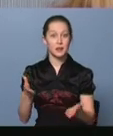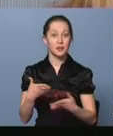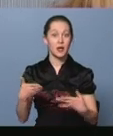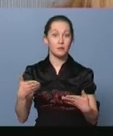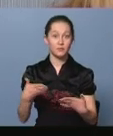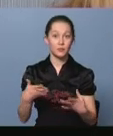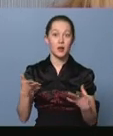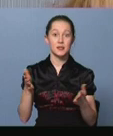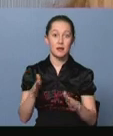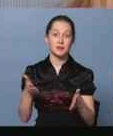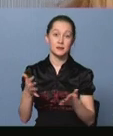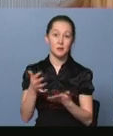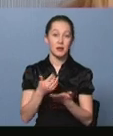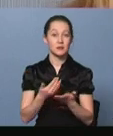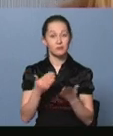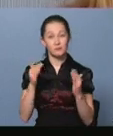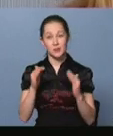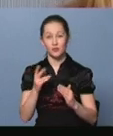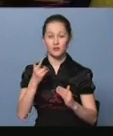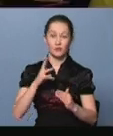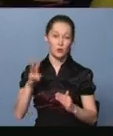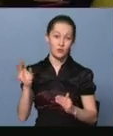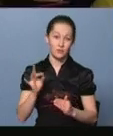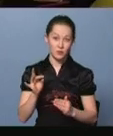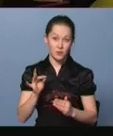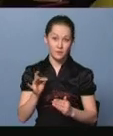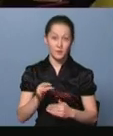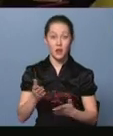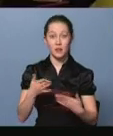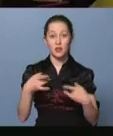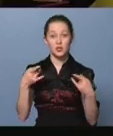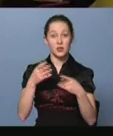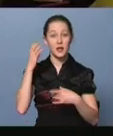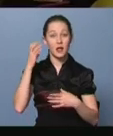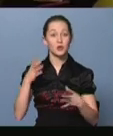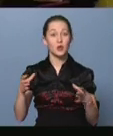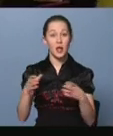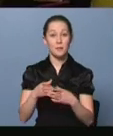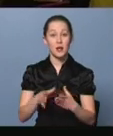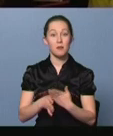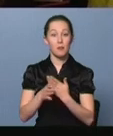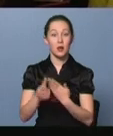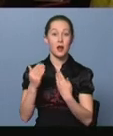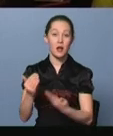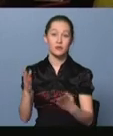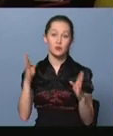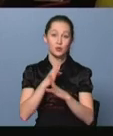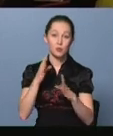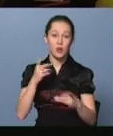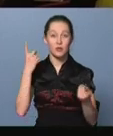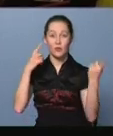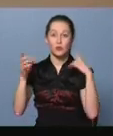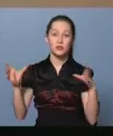осталось собрать чуть меньше 2 миллиона рублей. Наша телерадиокомпания тоже принимает участие в судьбе ребенка. Творческое